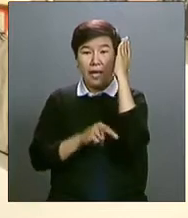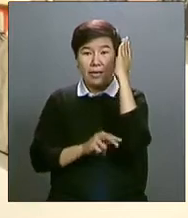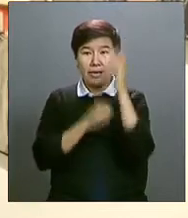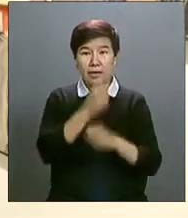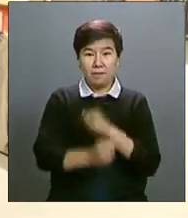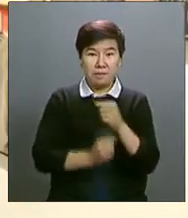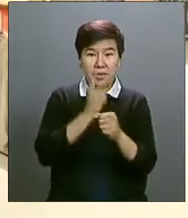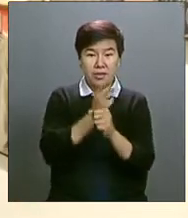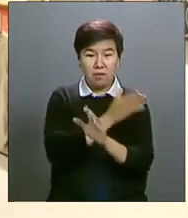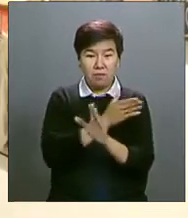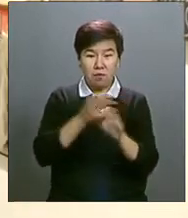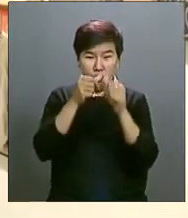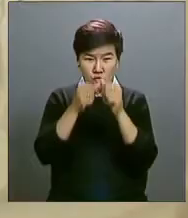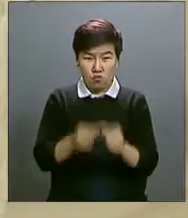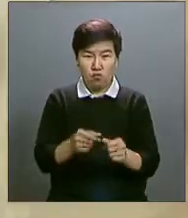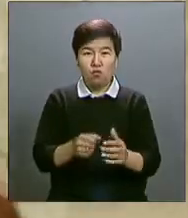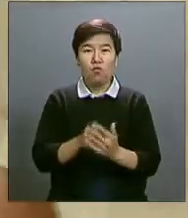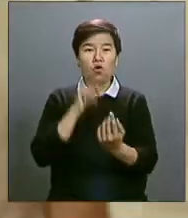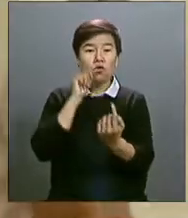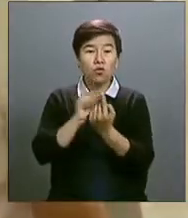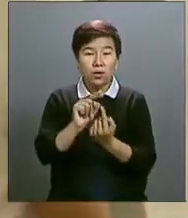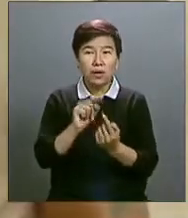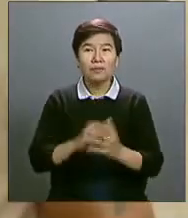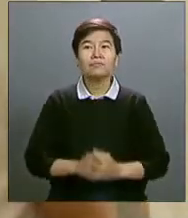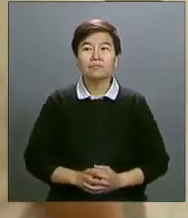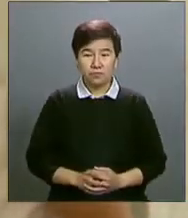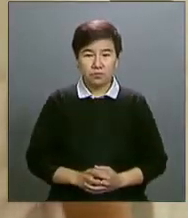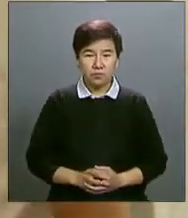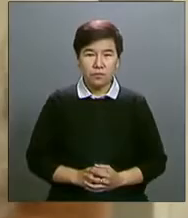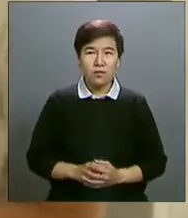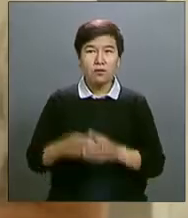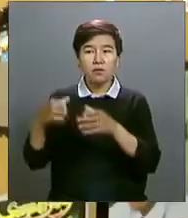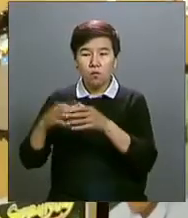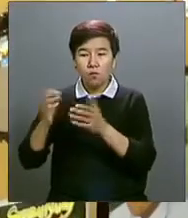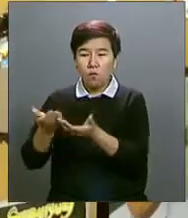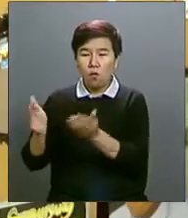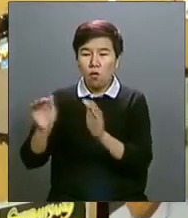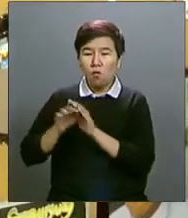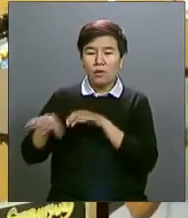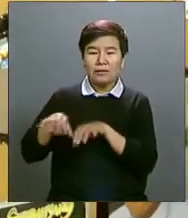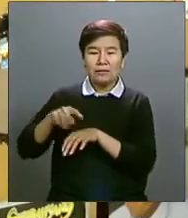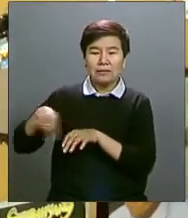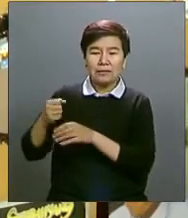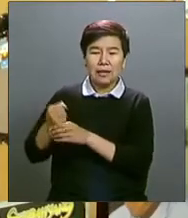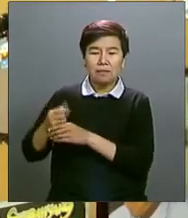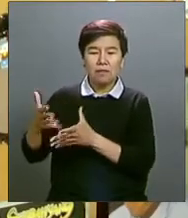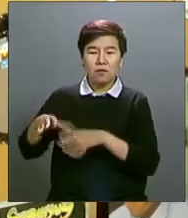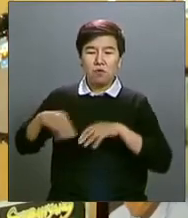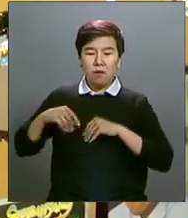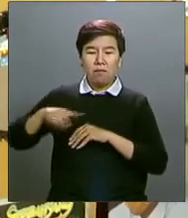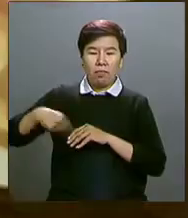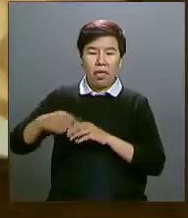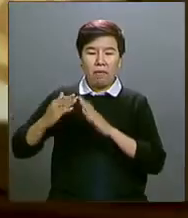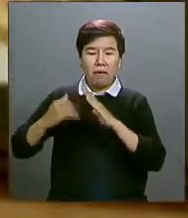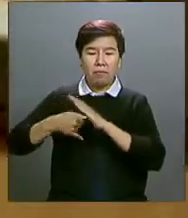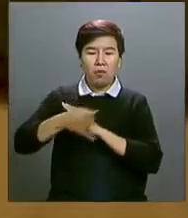บว่าเรื่องเควียร์มักถูกจำกัดให้เป็นเรื่องที่ยอมรับจัดการกันเองเฉพาะคนในครอบครัวส่วนหนึ่งจึงสะท้อนผ่านภาพถ่ายของโม